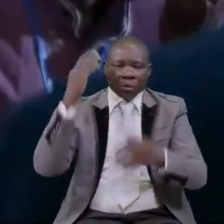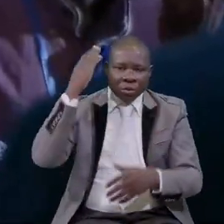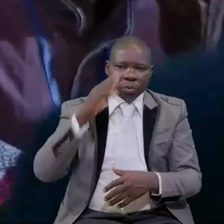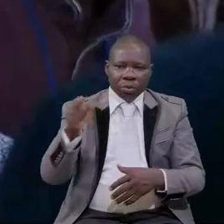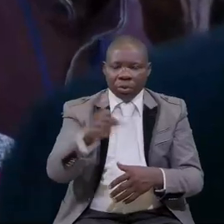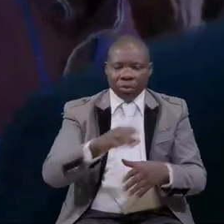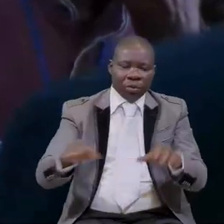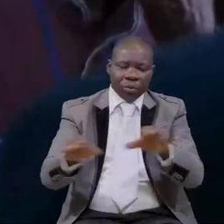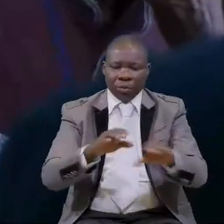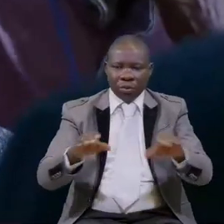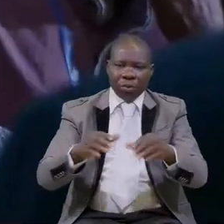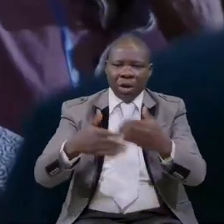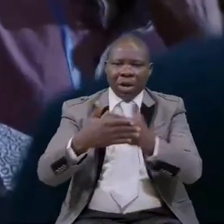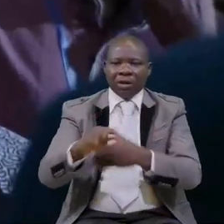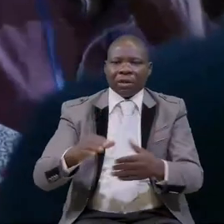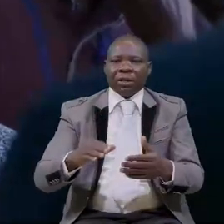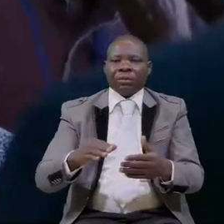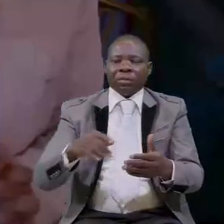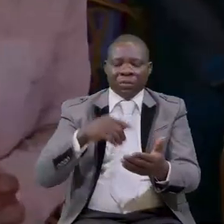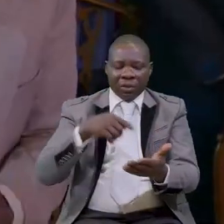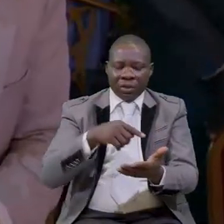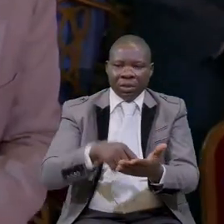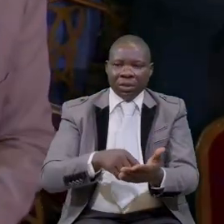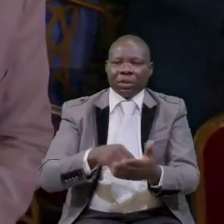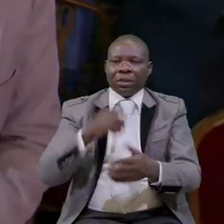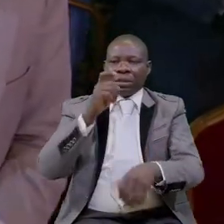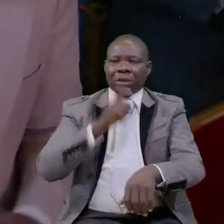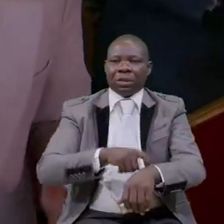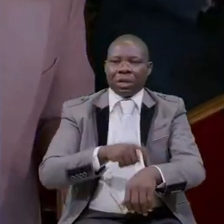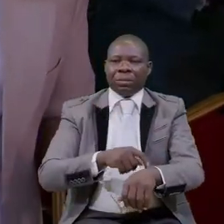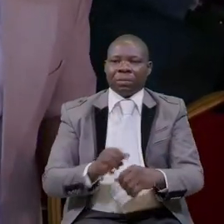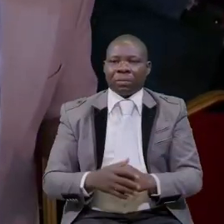Que feras-tu après cette session?